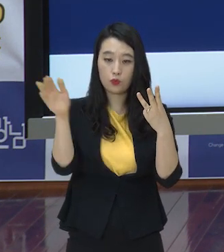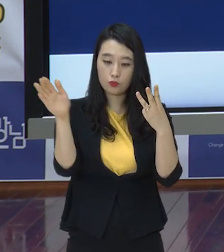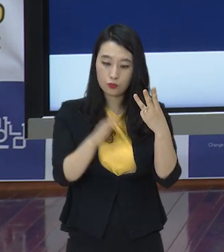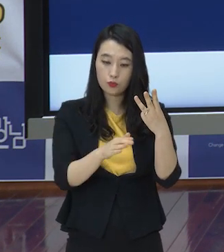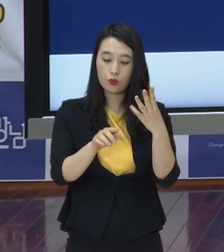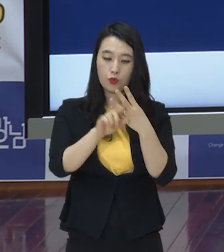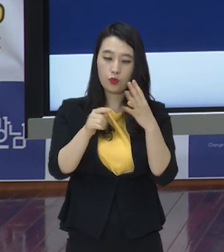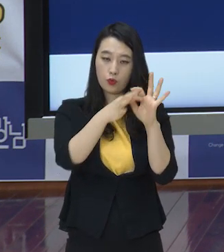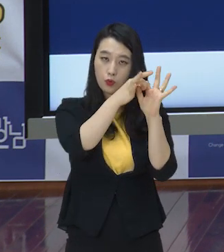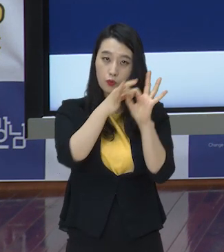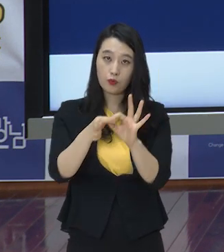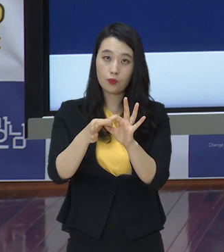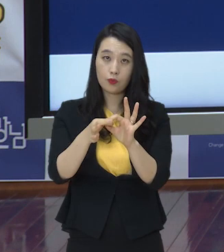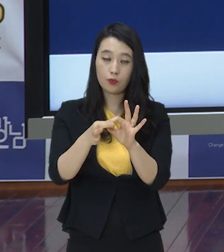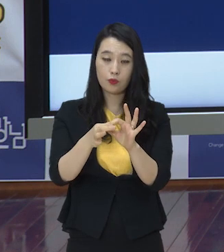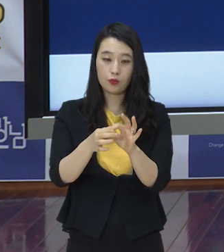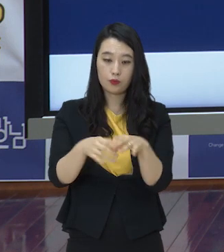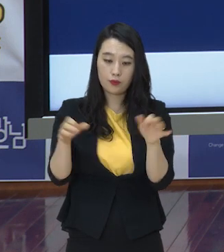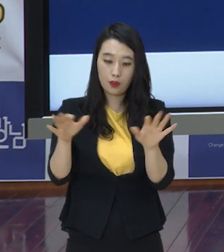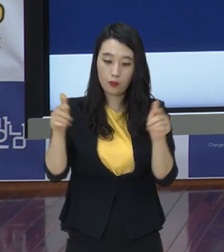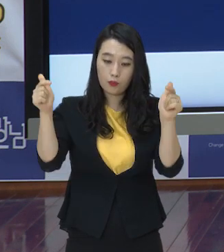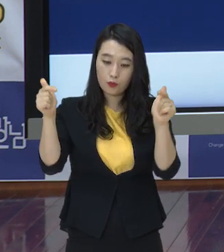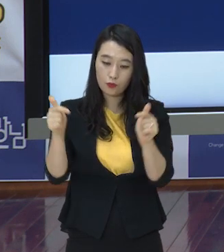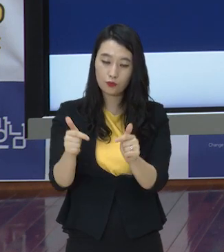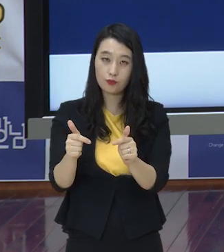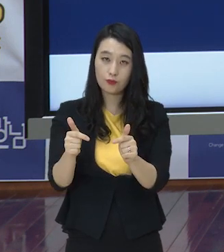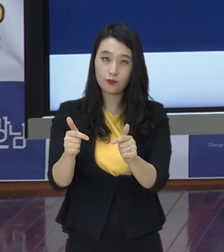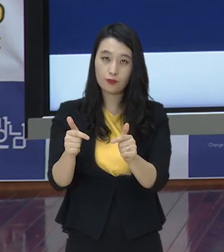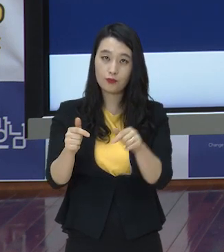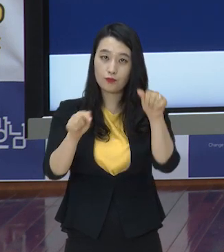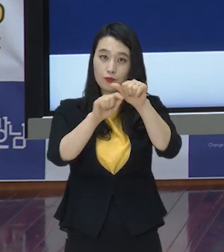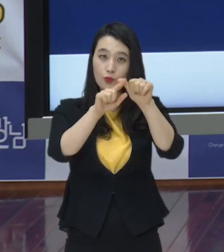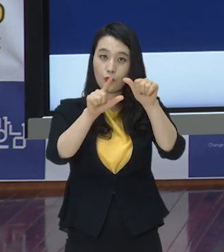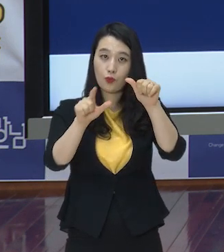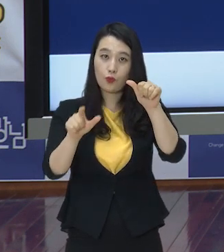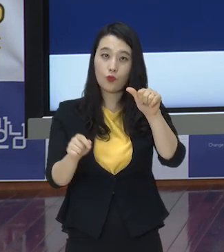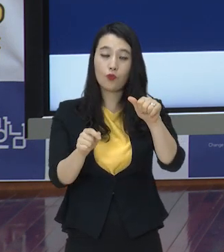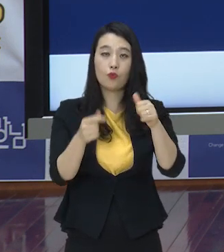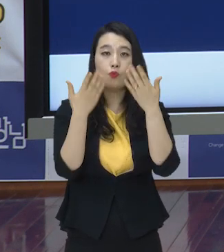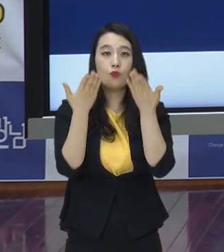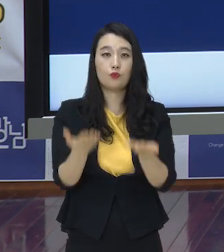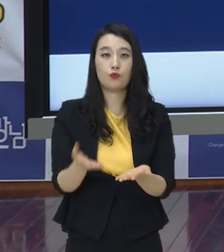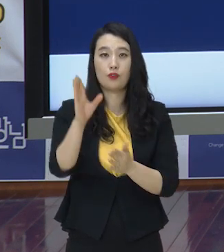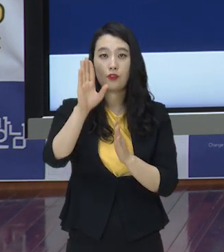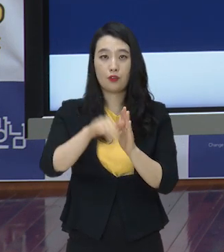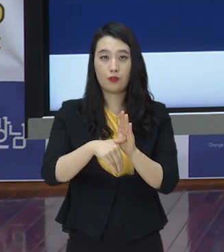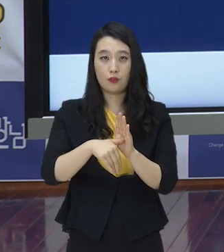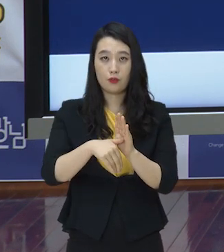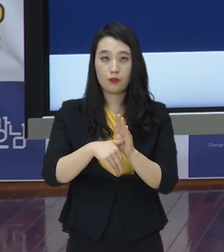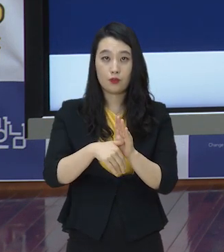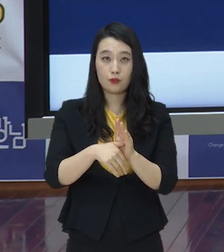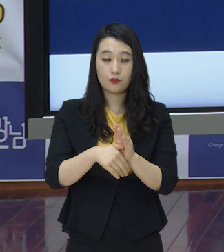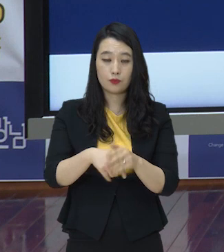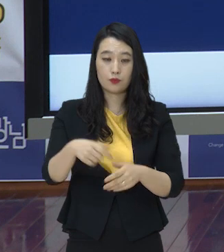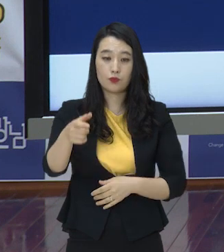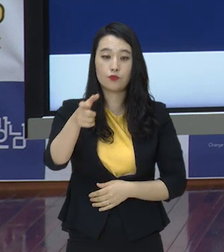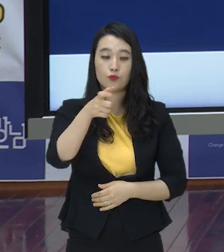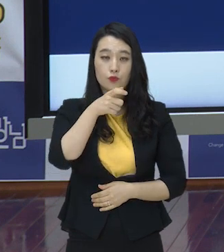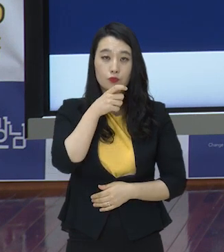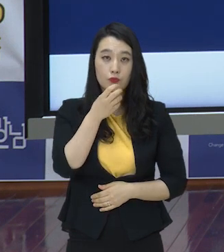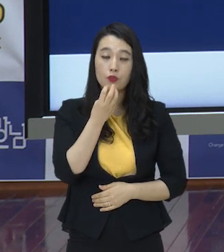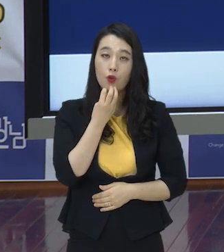있었고, 한동안 소강 상태를 보이다가 5월 황금 연휴에 수도권과